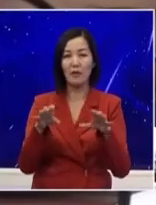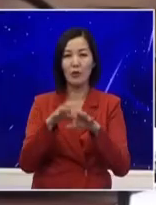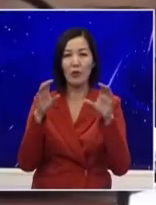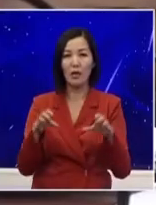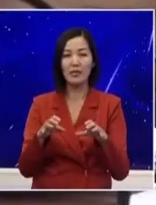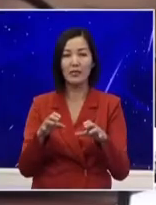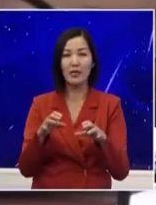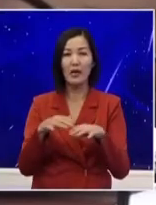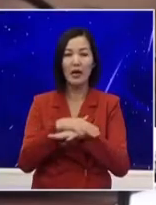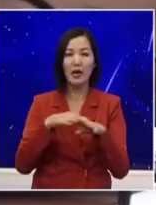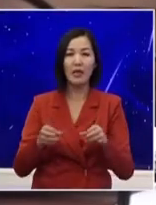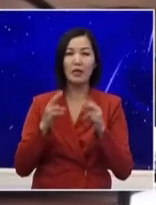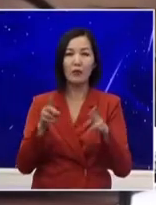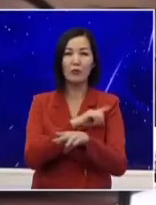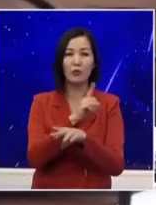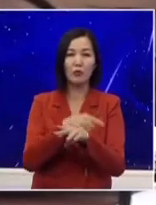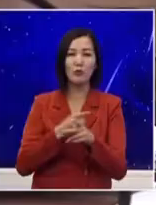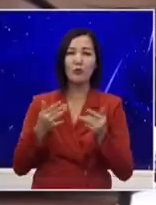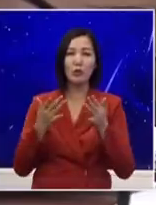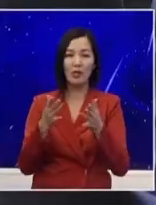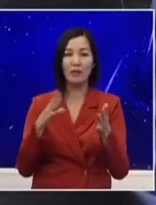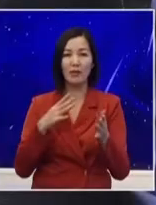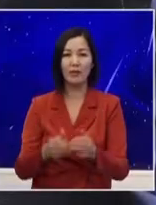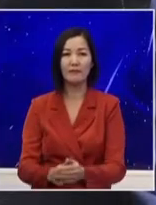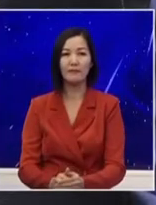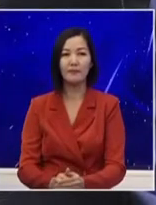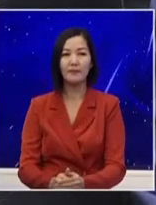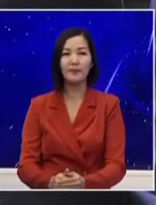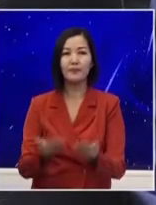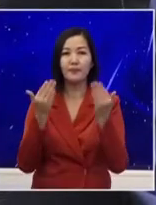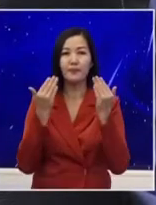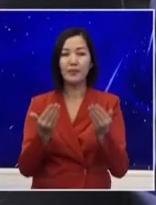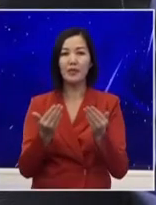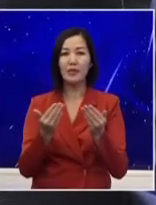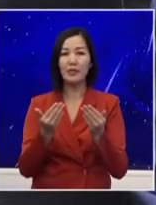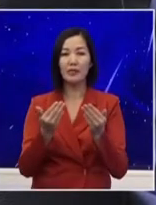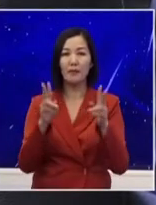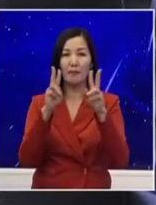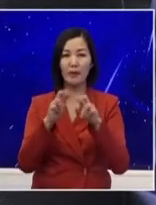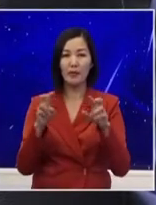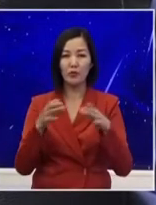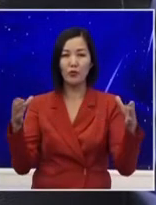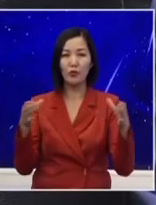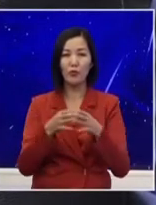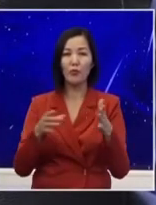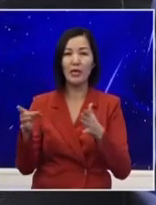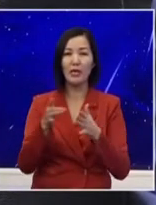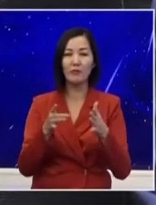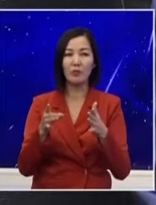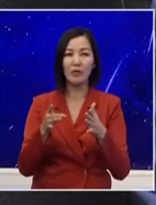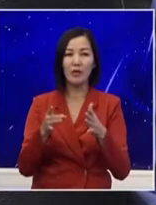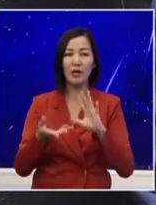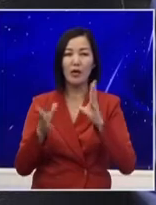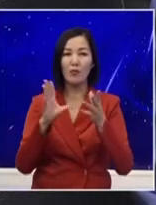төрағасы. Ел қауіпсіздігінде күшейтуді талап етті. Қазір бізде енді мониторинг группа республиканың данные